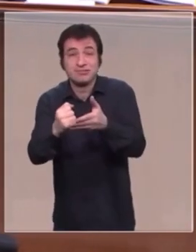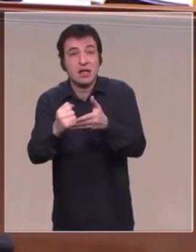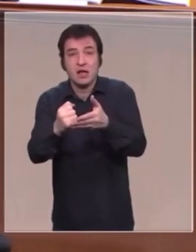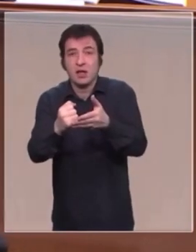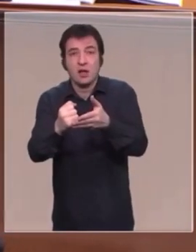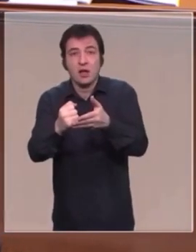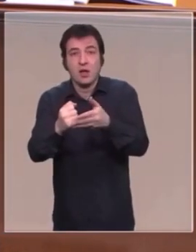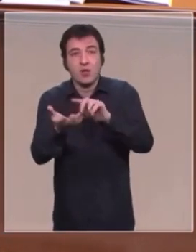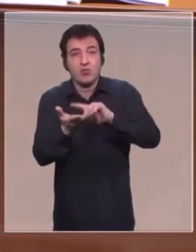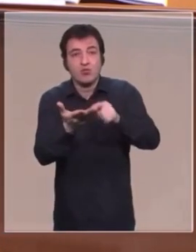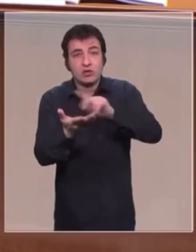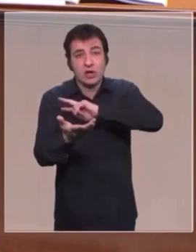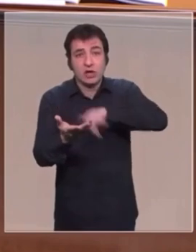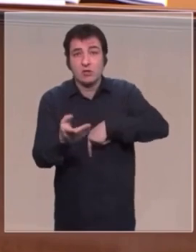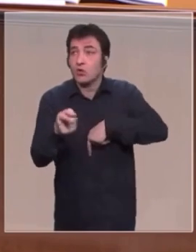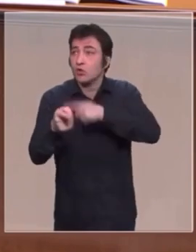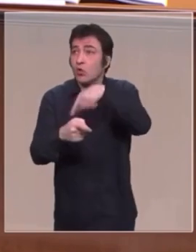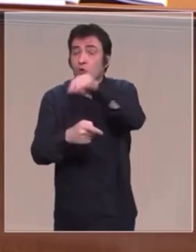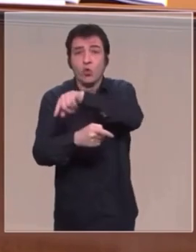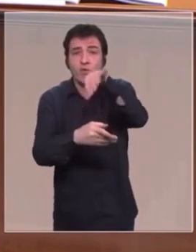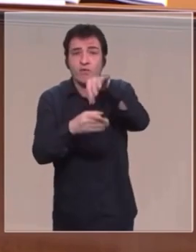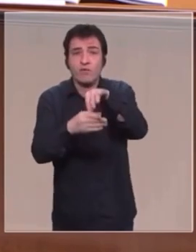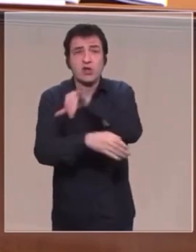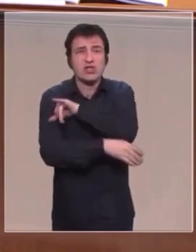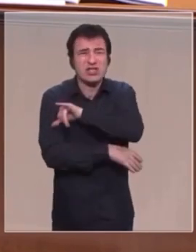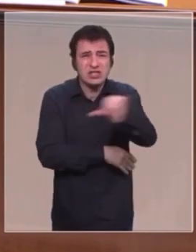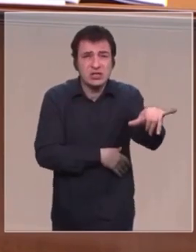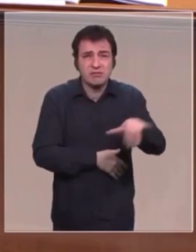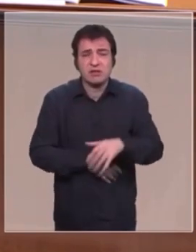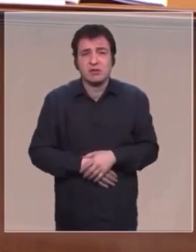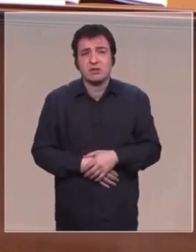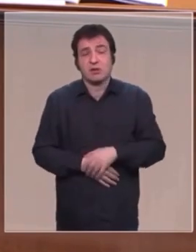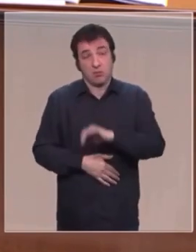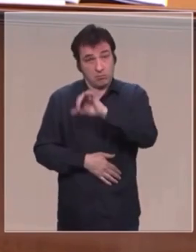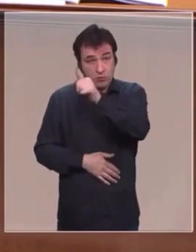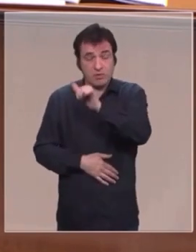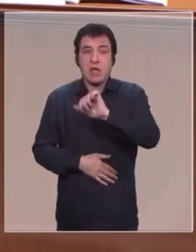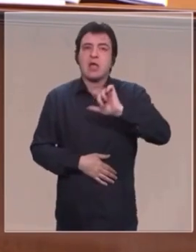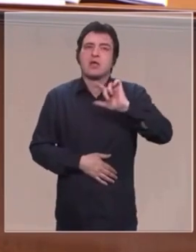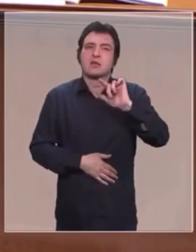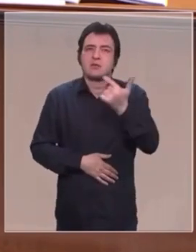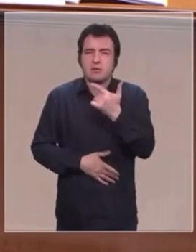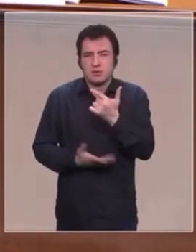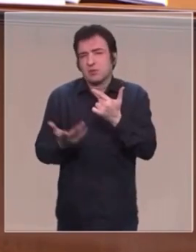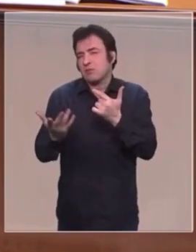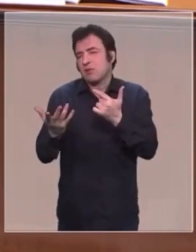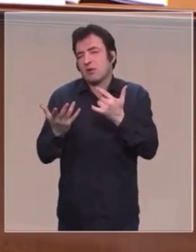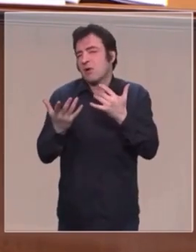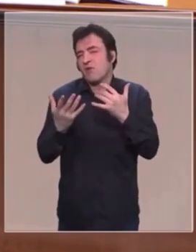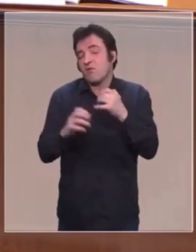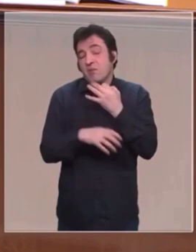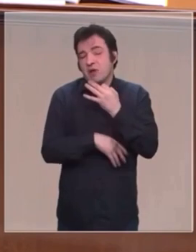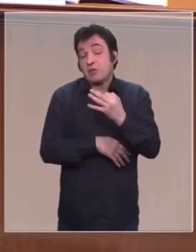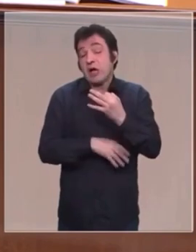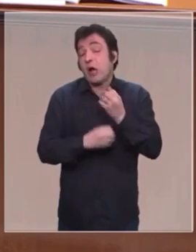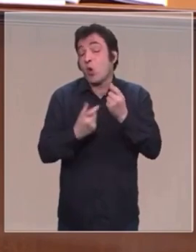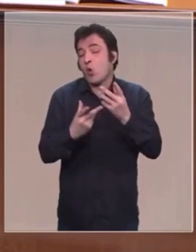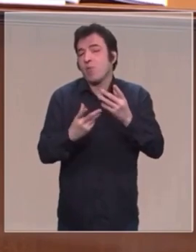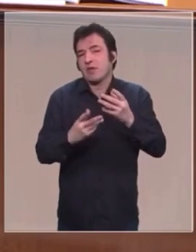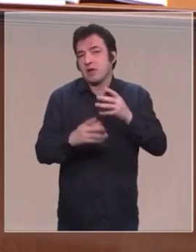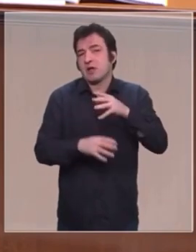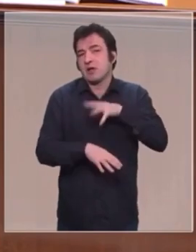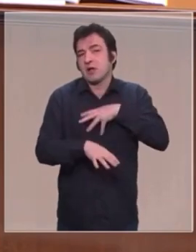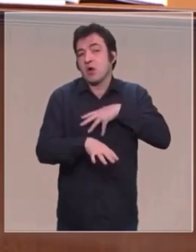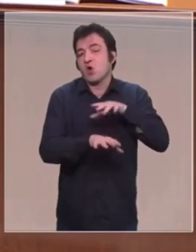premièrement. Et deuxièmement, je n'aurais pas la cruauté de lui rappeler combien on a embauché de magistrats sous